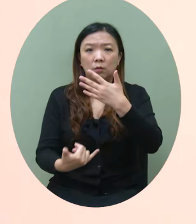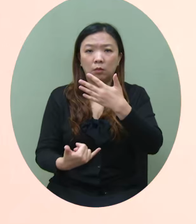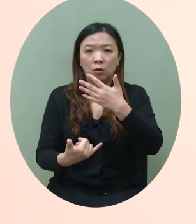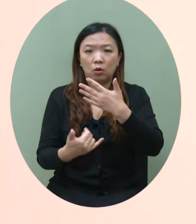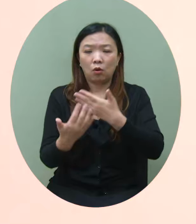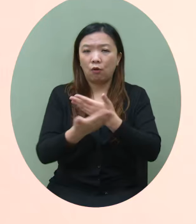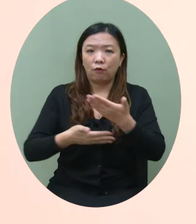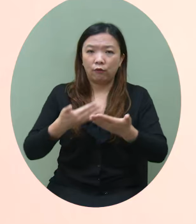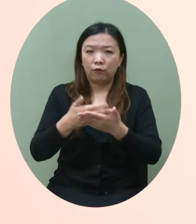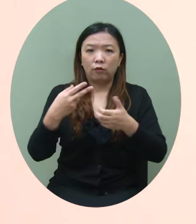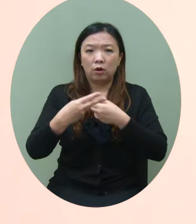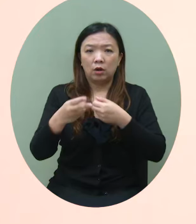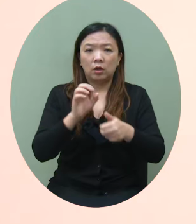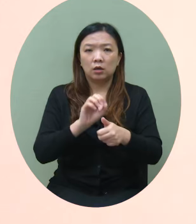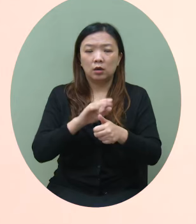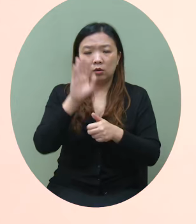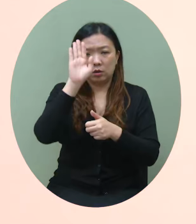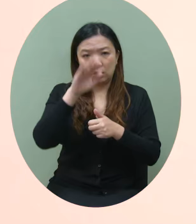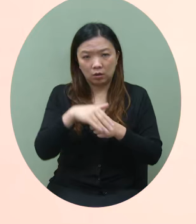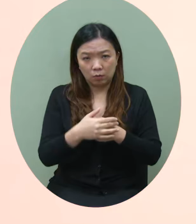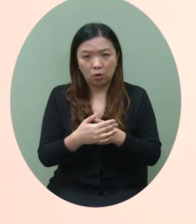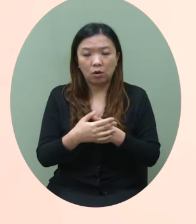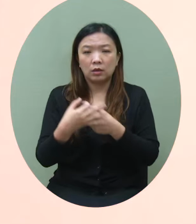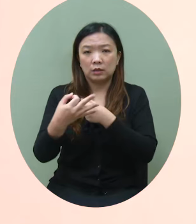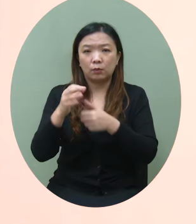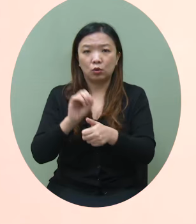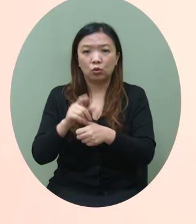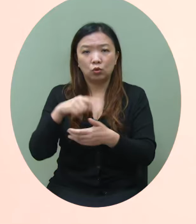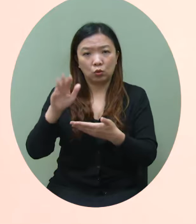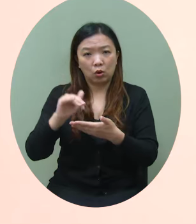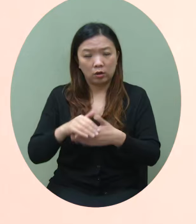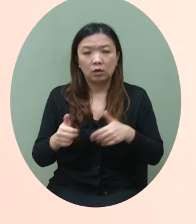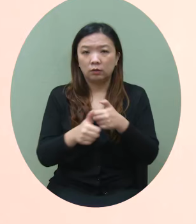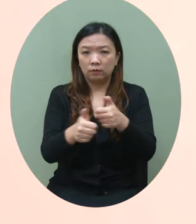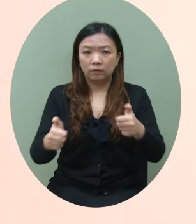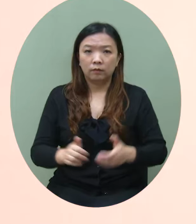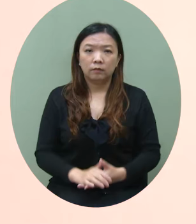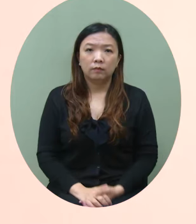恢復二讀希望能夠三讀通過多謝大家